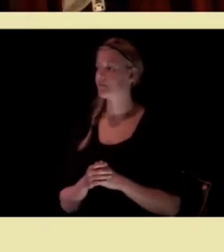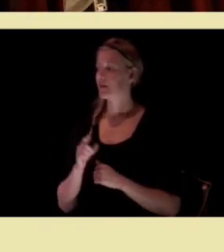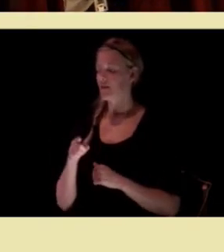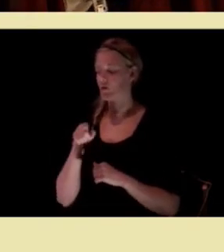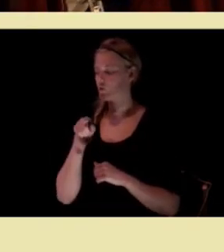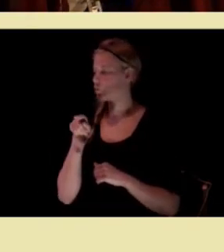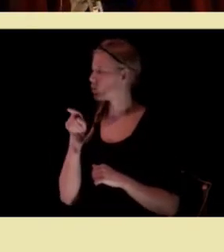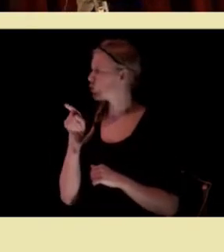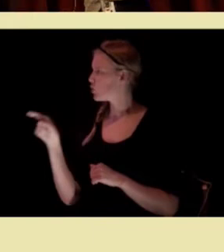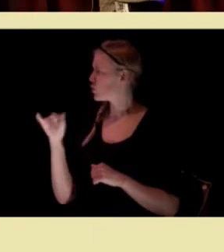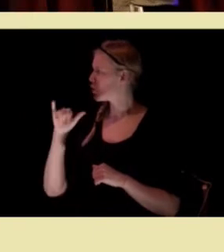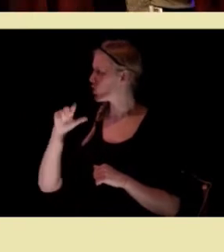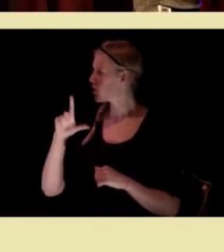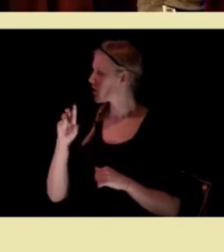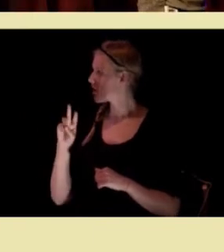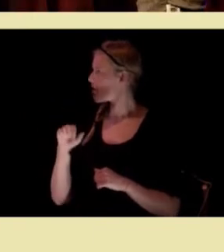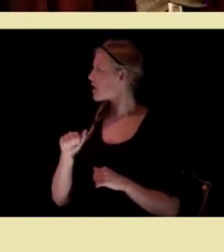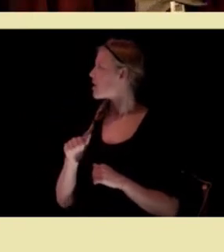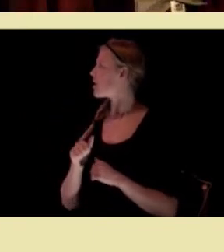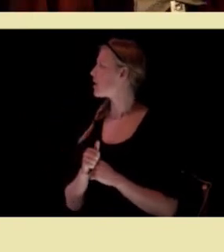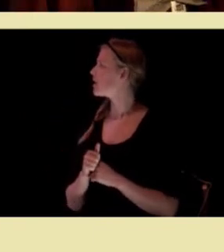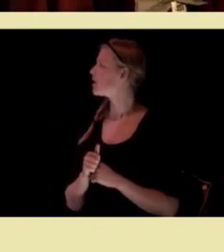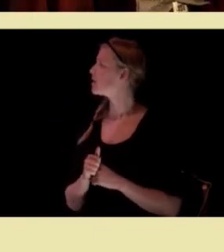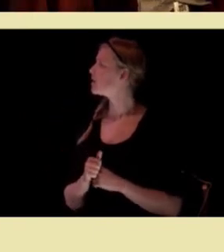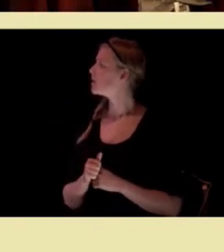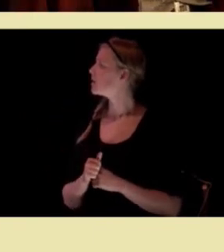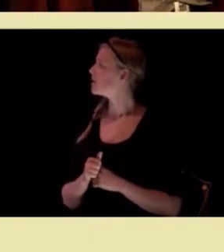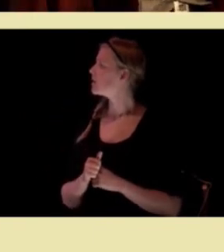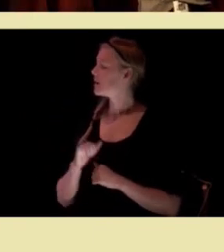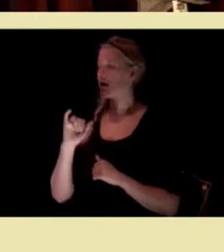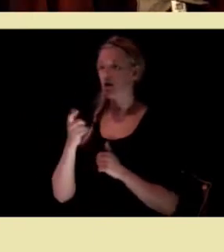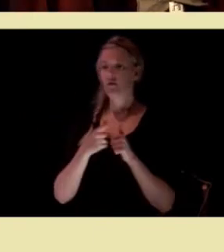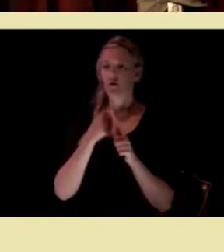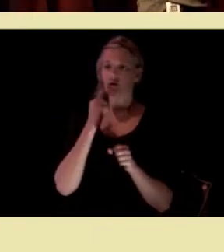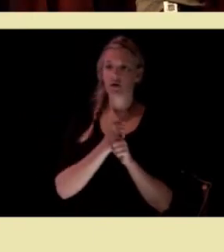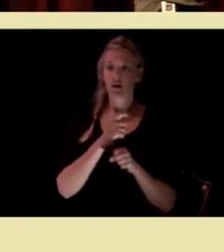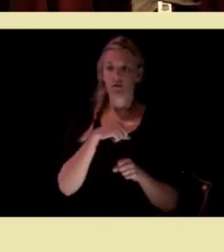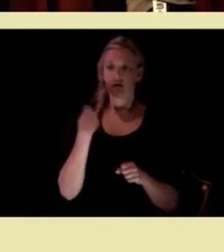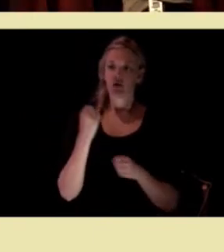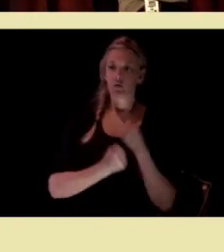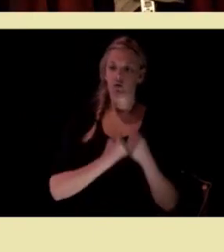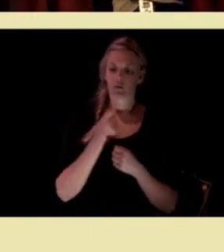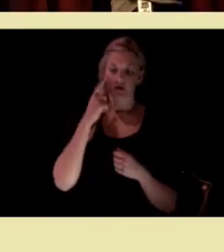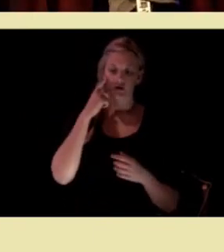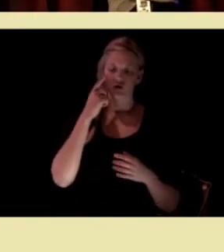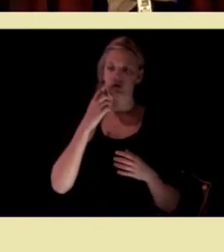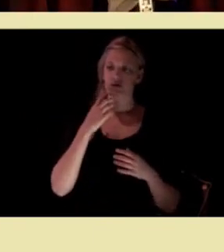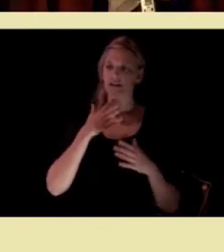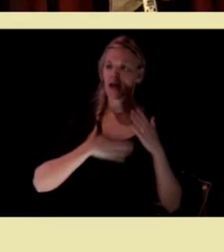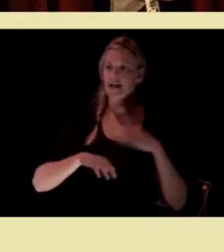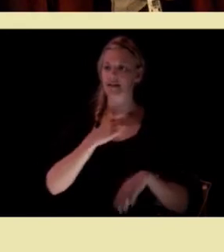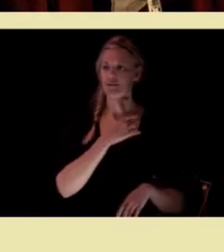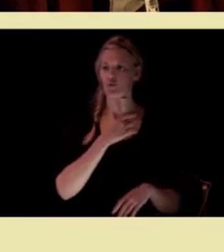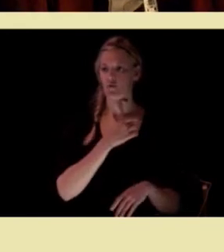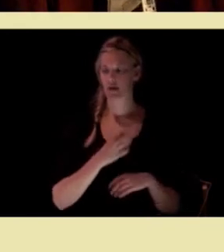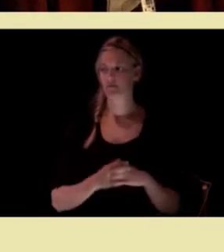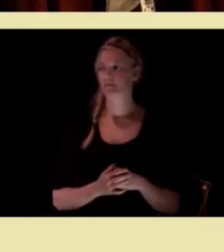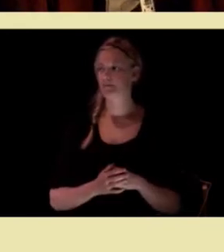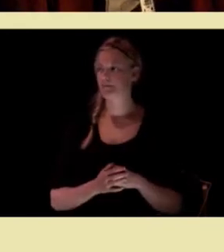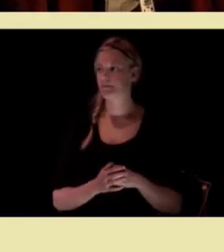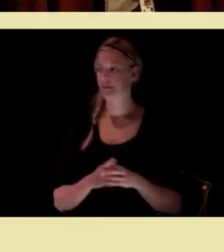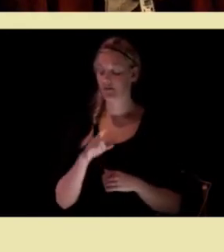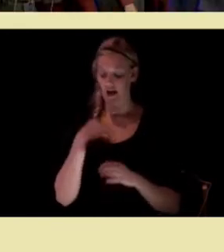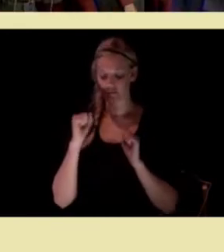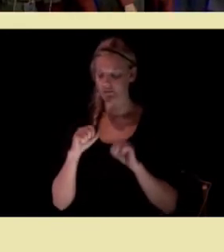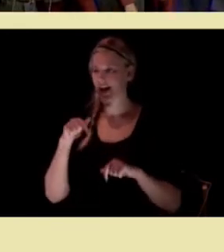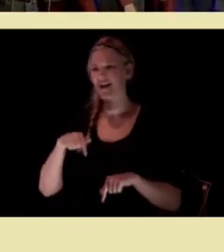Der var du, Ylva. Mm. Det var det første gangen vi gjorde noe med psykisk helseproffene, som ja,